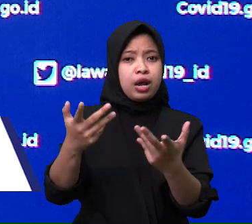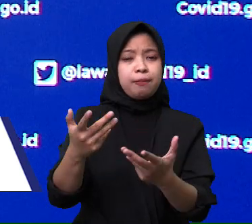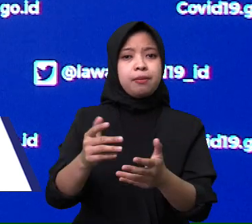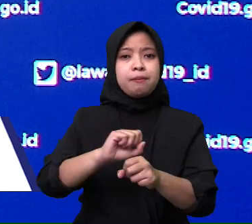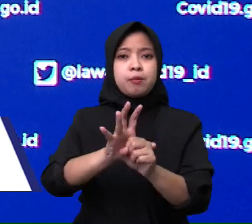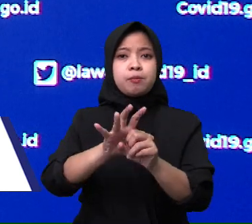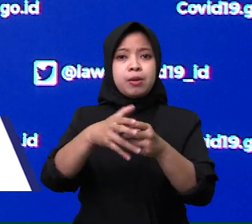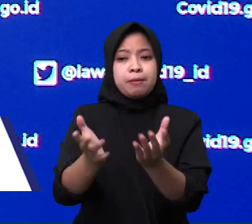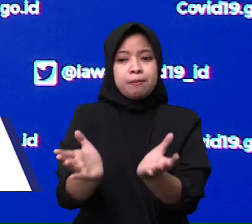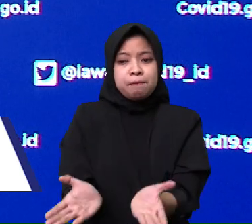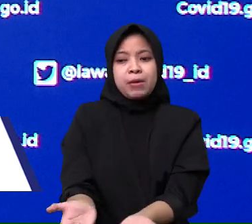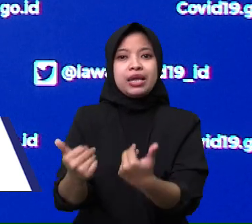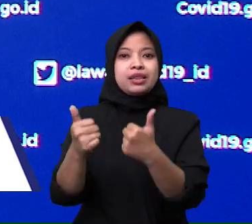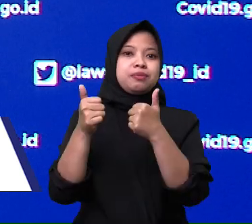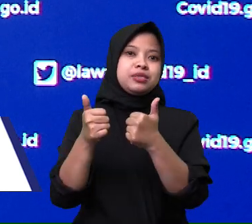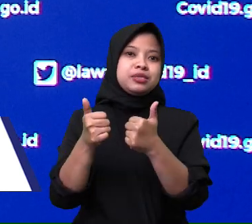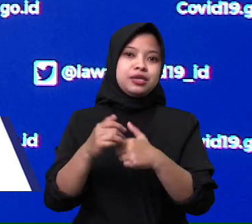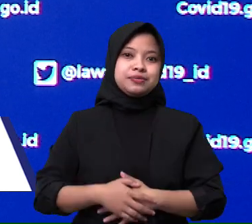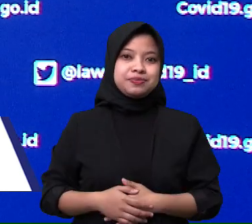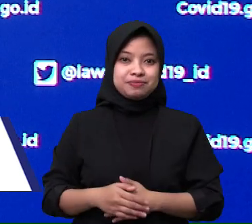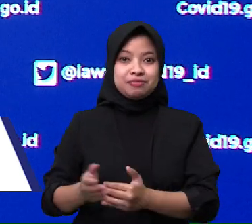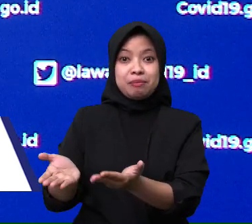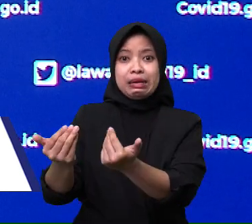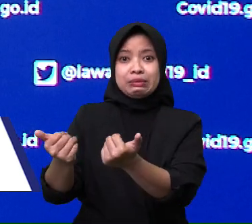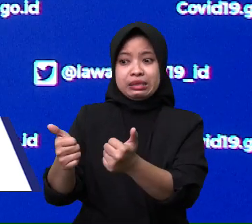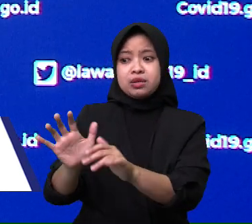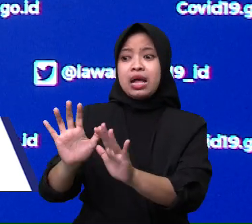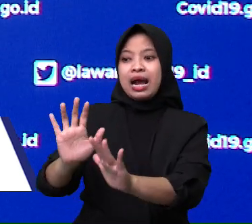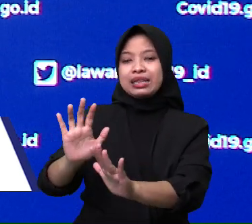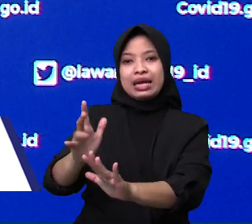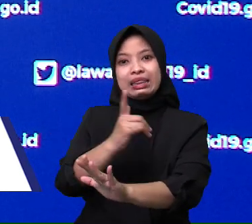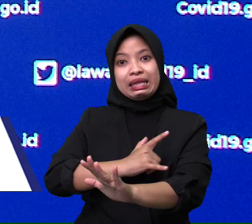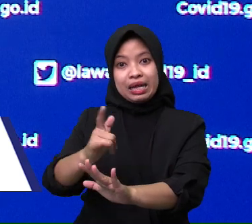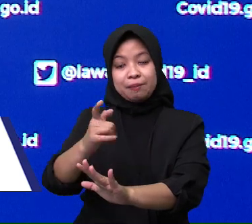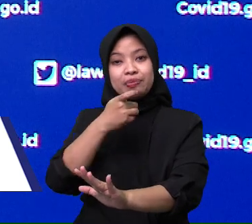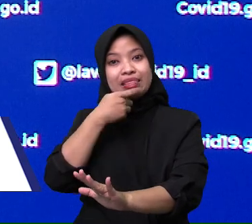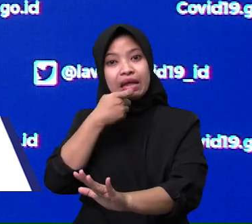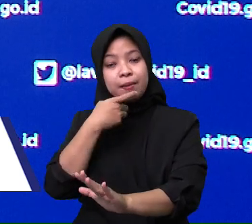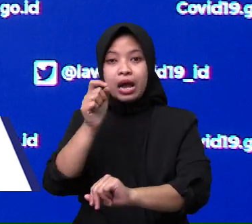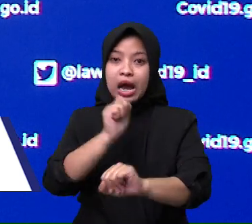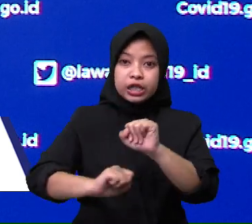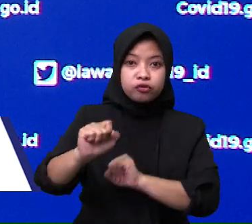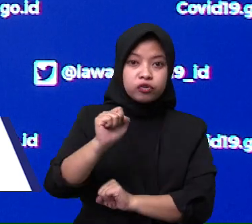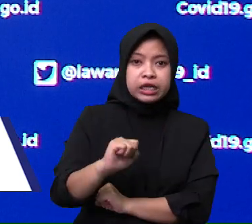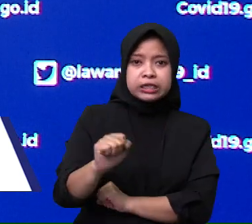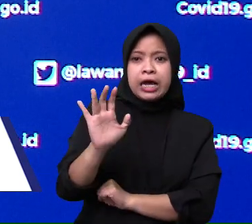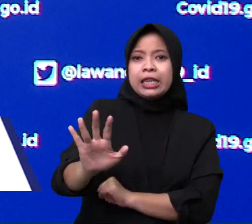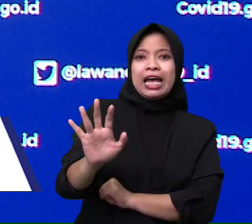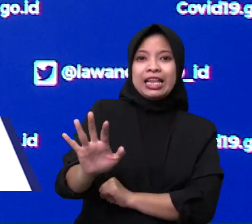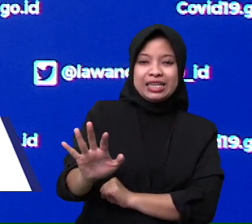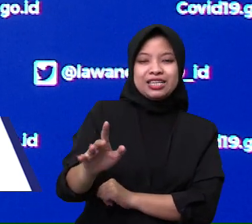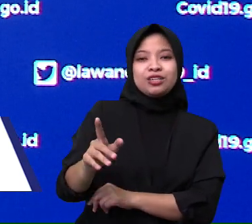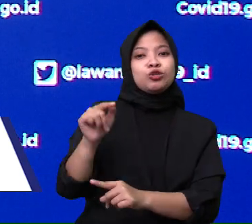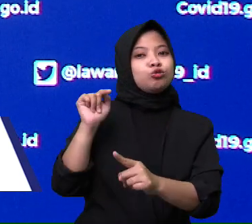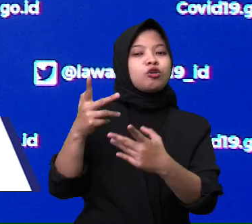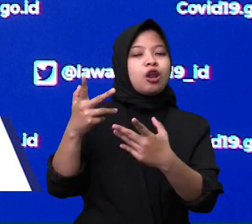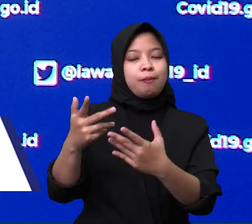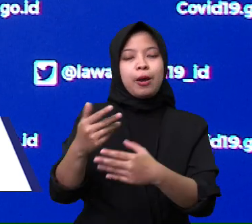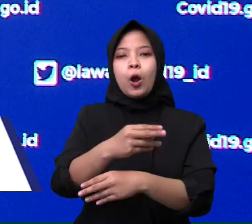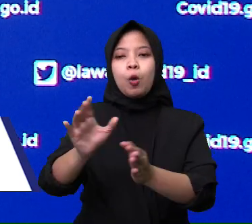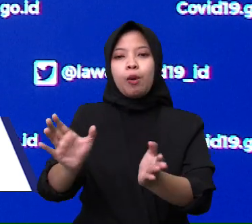pandemi. Saya menghimbau kepada masyarakat agar tetap waspada dalam meningkatkan aktivitasnya untuk mendukung proses